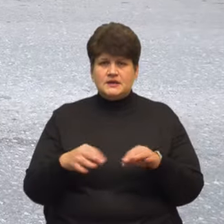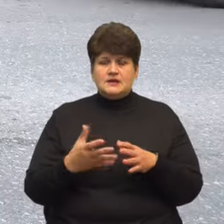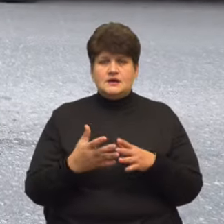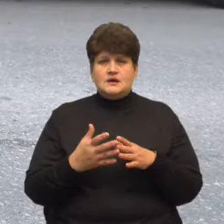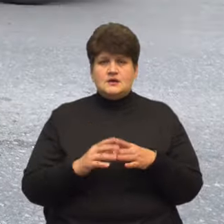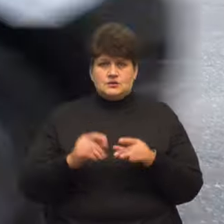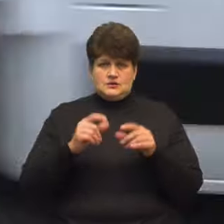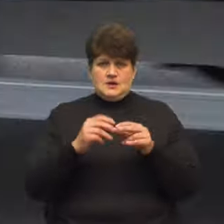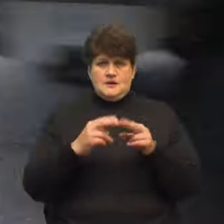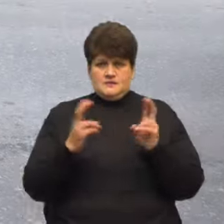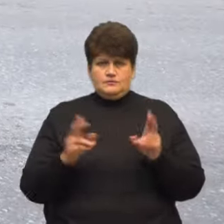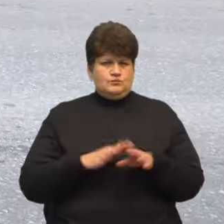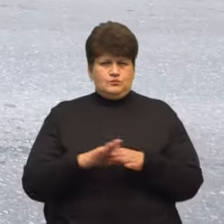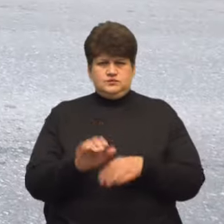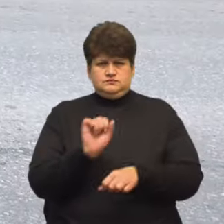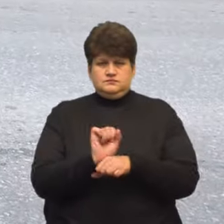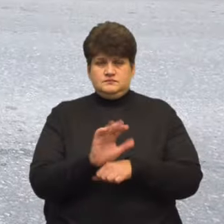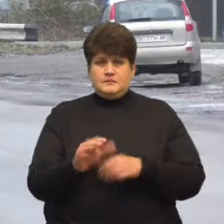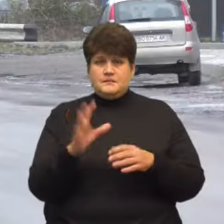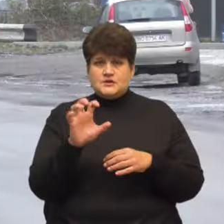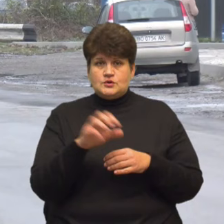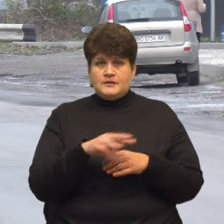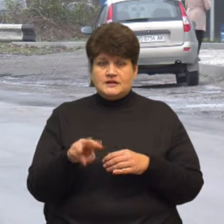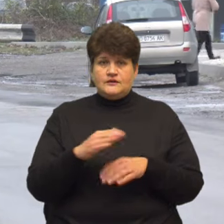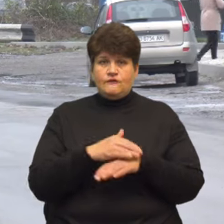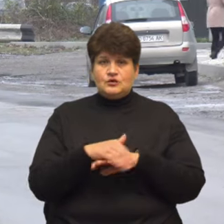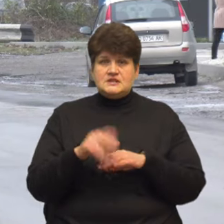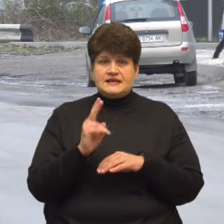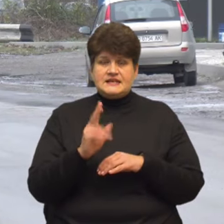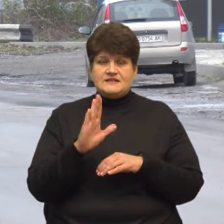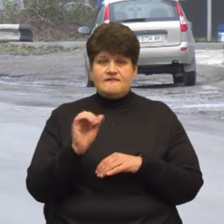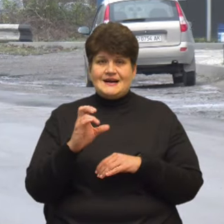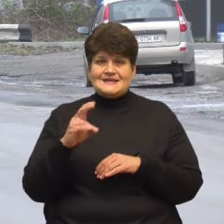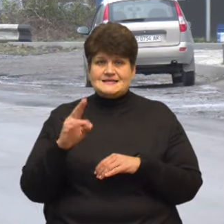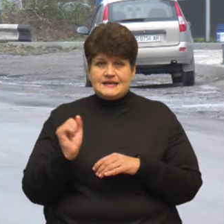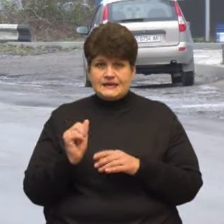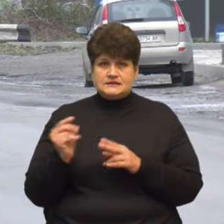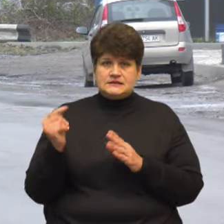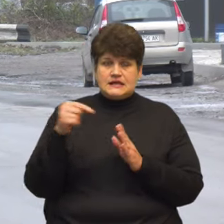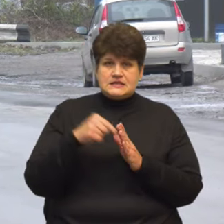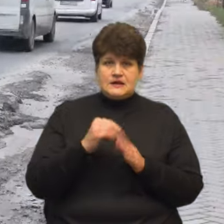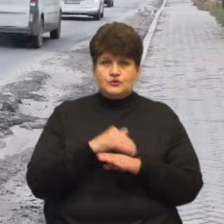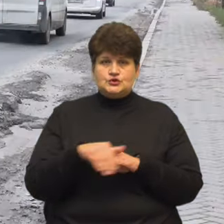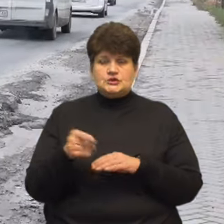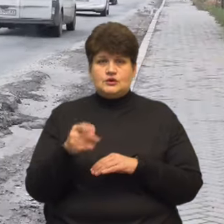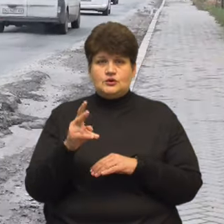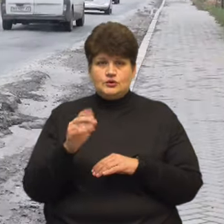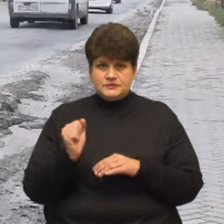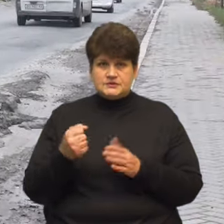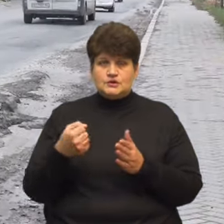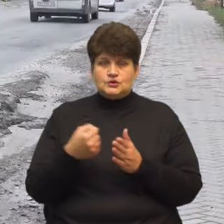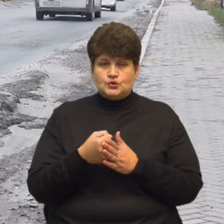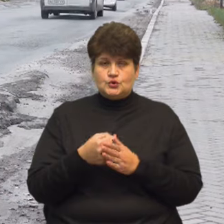буде повністю закрито 500 м вулиці Князя Василька від заїзду на вулицю Тернопільську до перехрестя з Дорогою державного